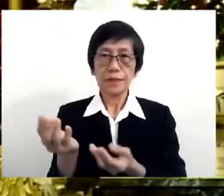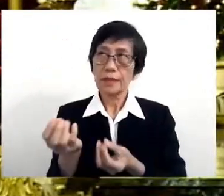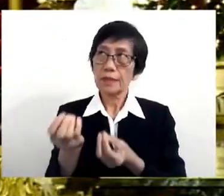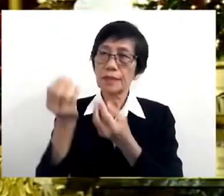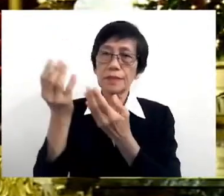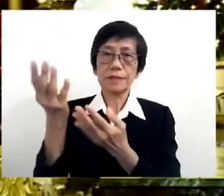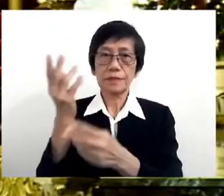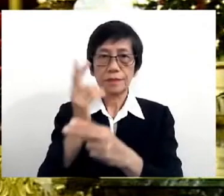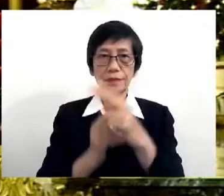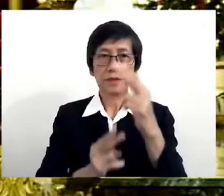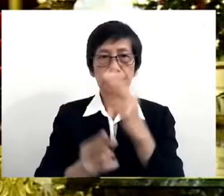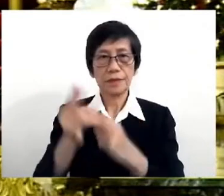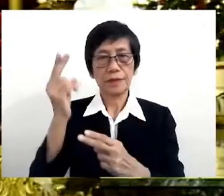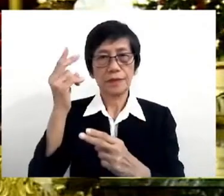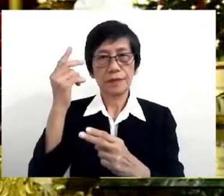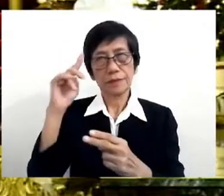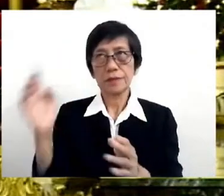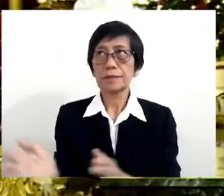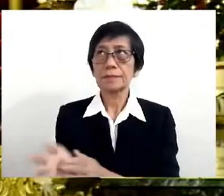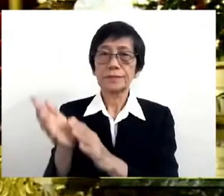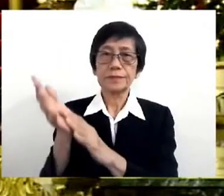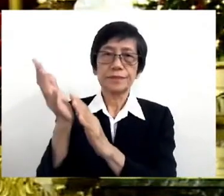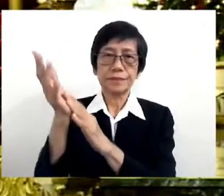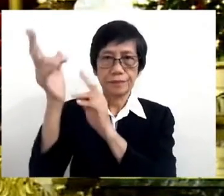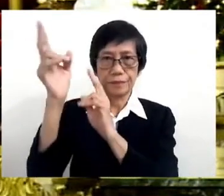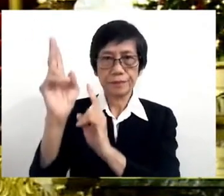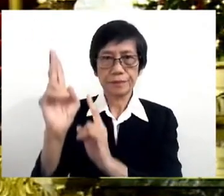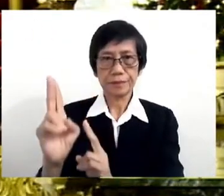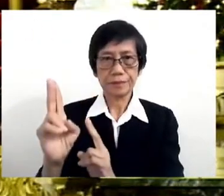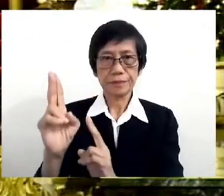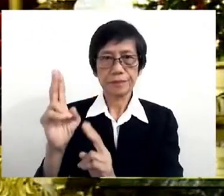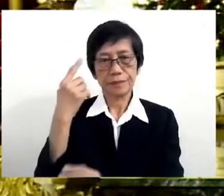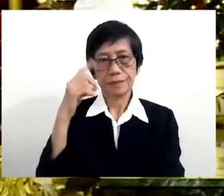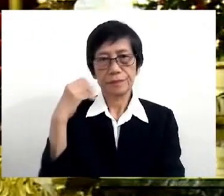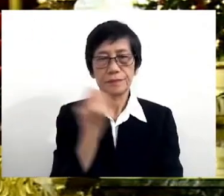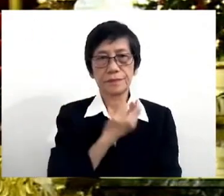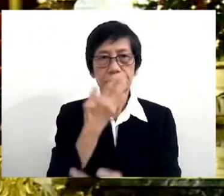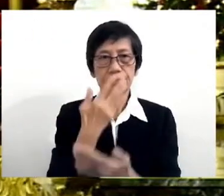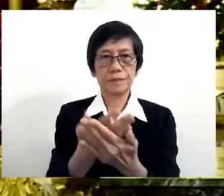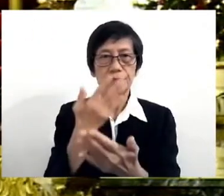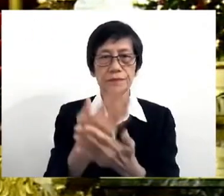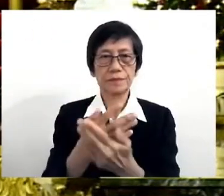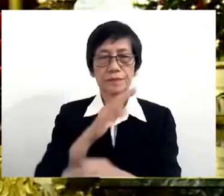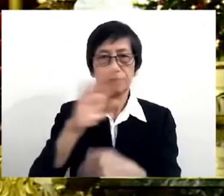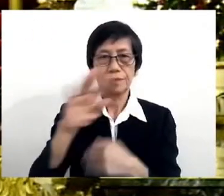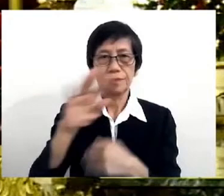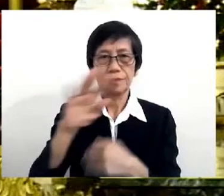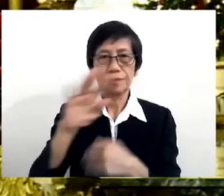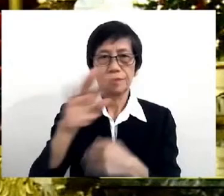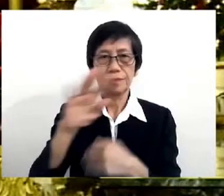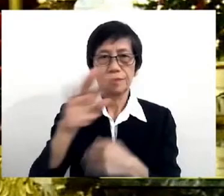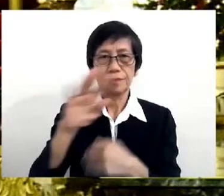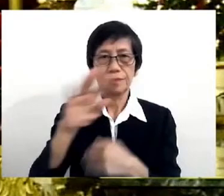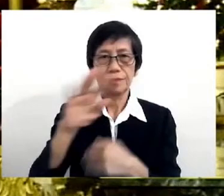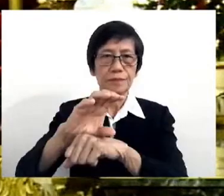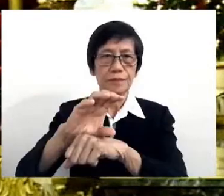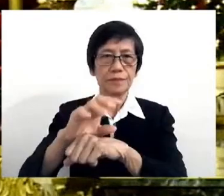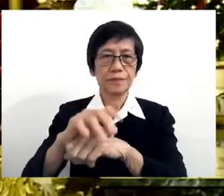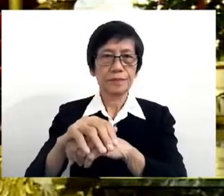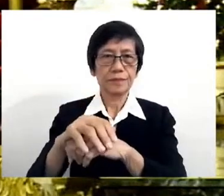sa kapurihan niya at karangalan sa ating kapakinabangan at sa buong sambayanan niyang banal. Ama